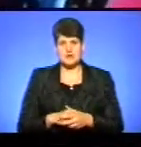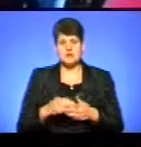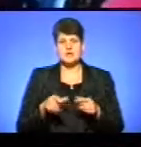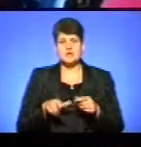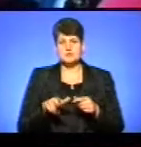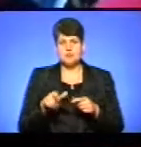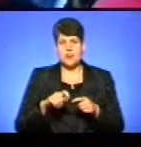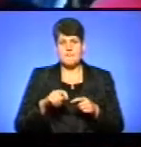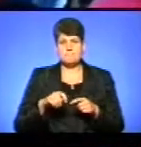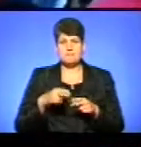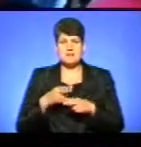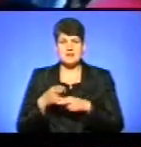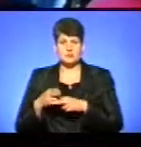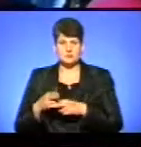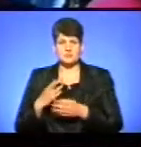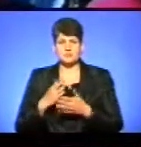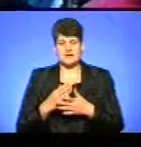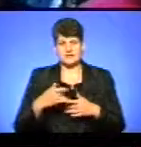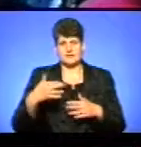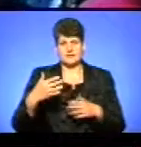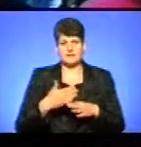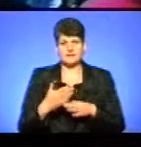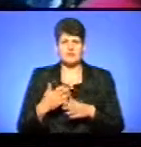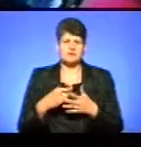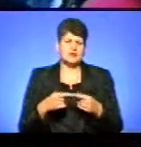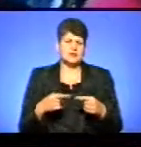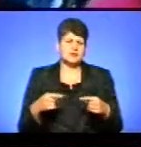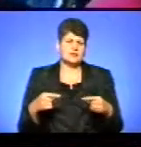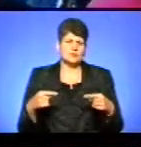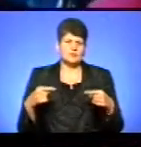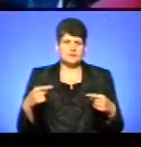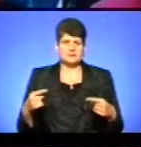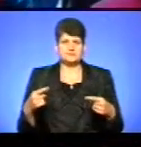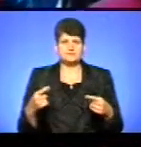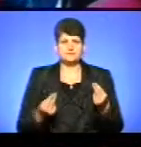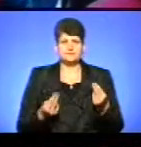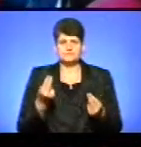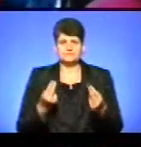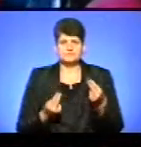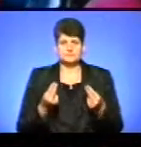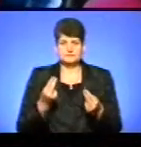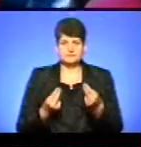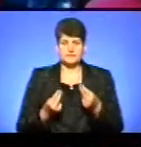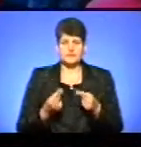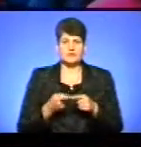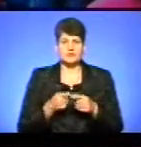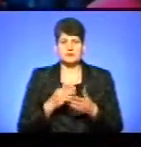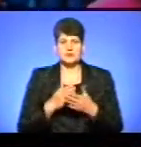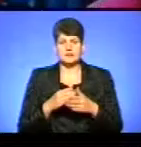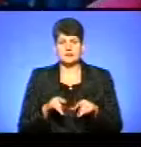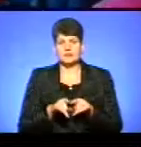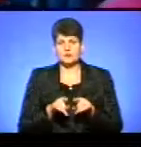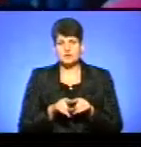з 8 етапів для діток, які з собою передбачають різноманітні рухливі ігри. «Смуга перешкод» складається також